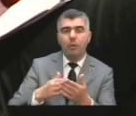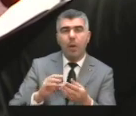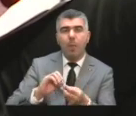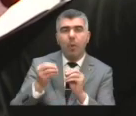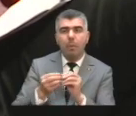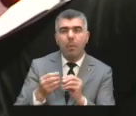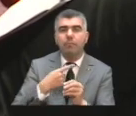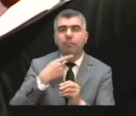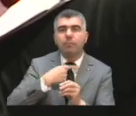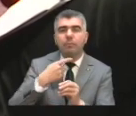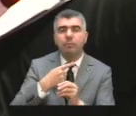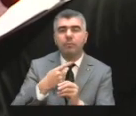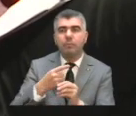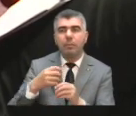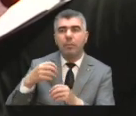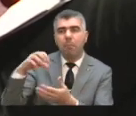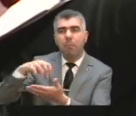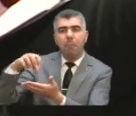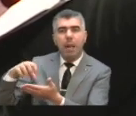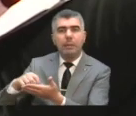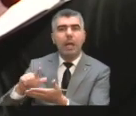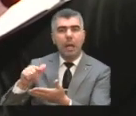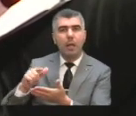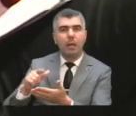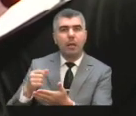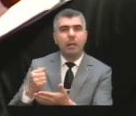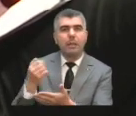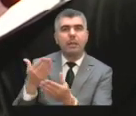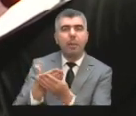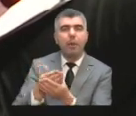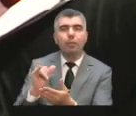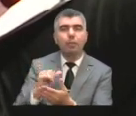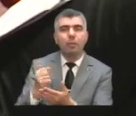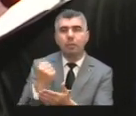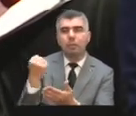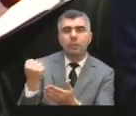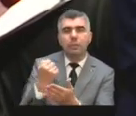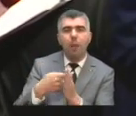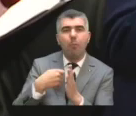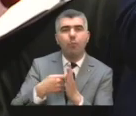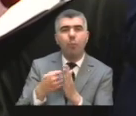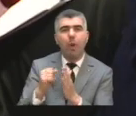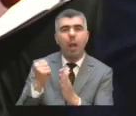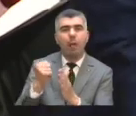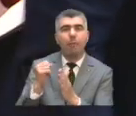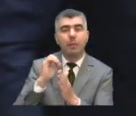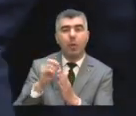العطش اللي كيعيشوها بعض المناطق، لان للاسف كان هناك تاخر في مجموعه ديال المشاريع منذ سنين وسنين،